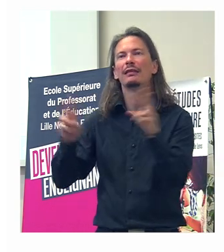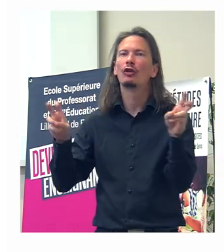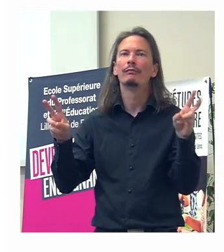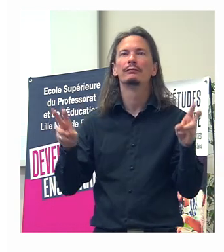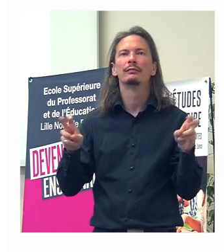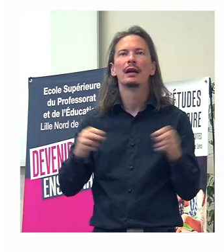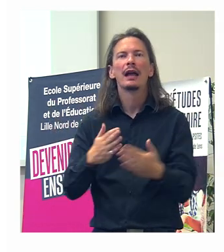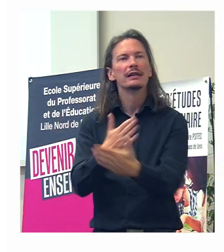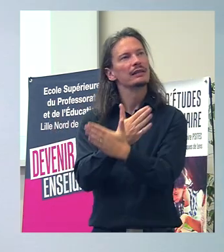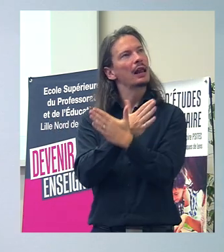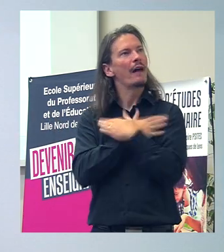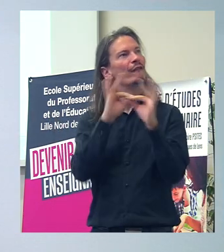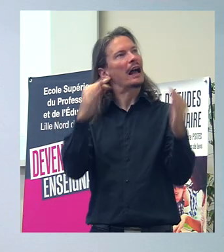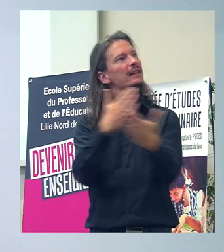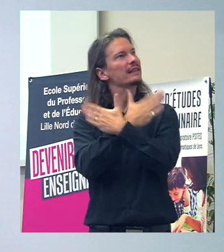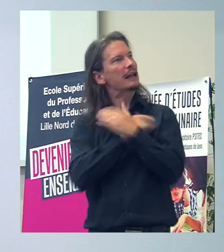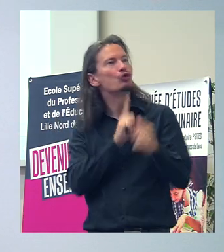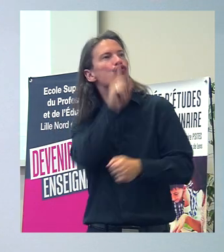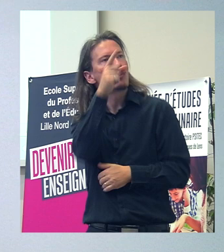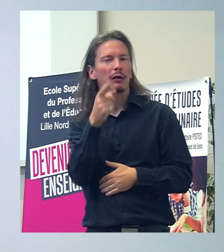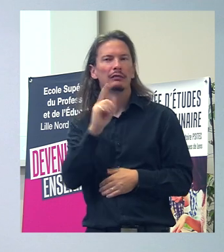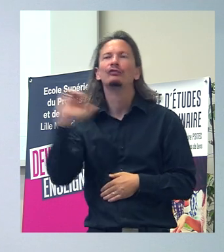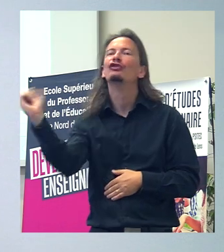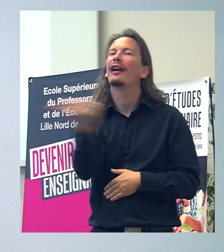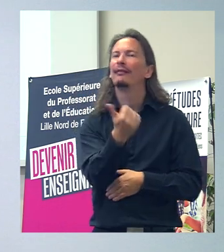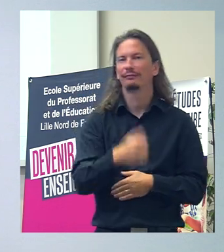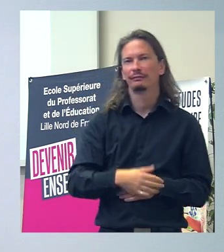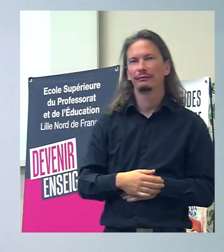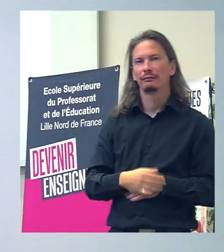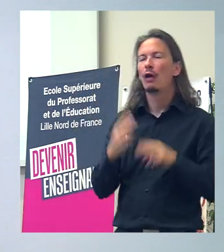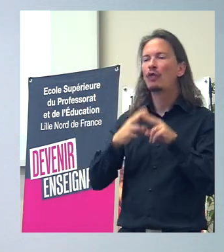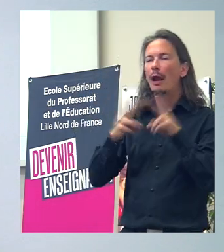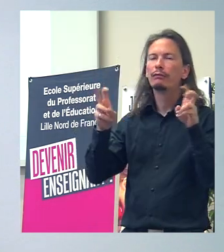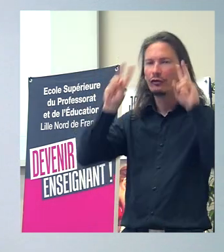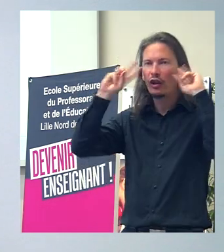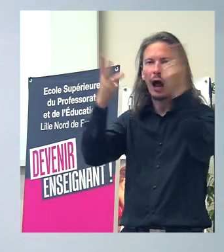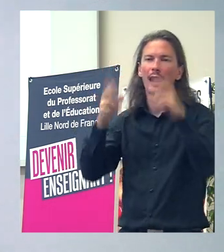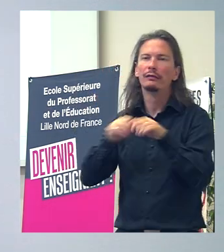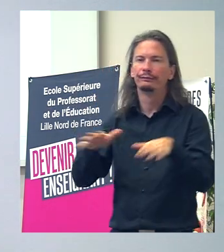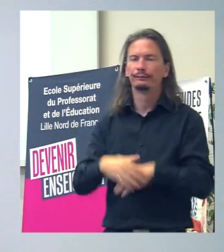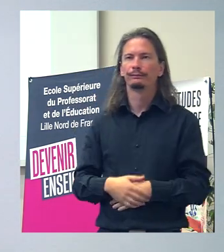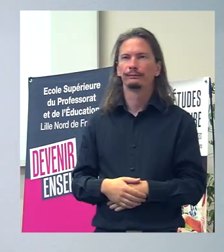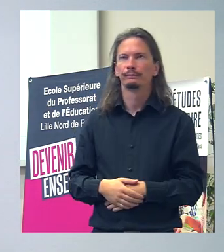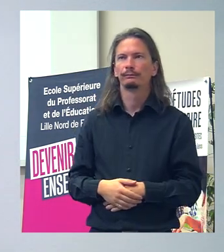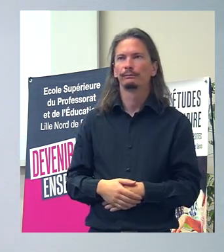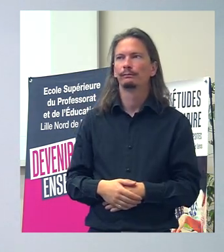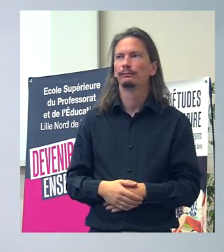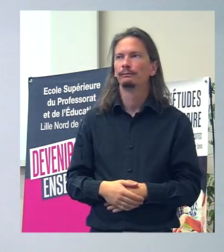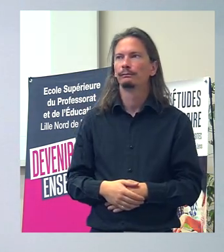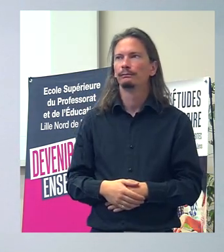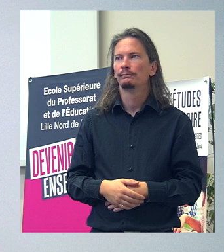jour individuelle, ce que j'appelle généralisée. Donc, je voudrais dire d'abord